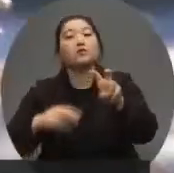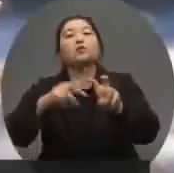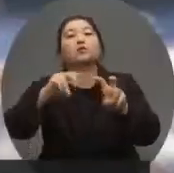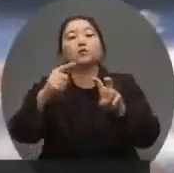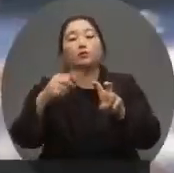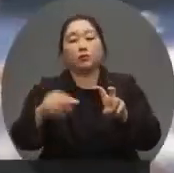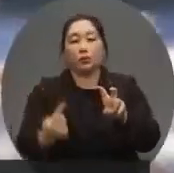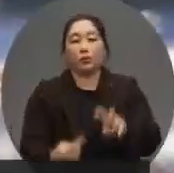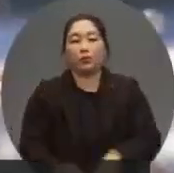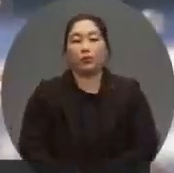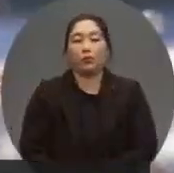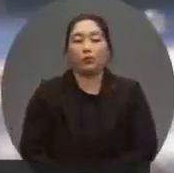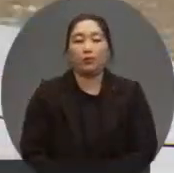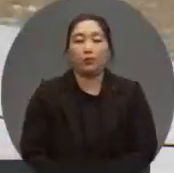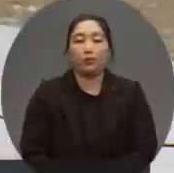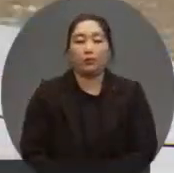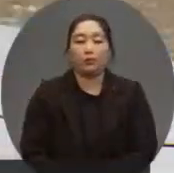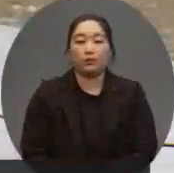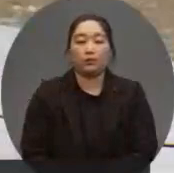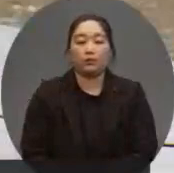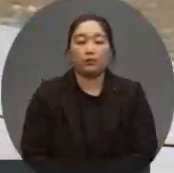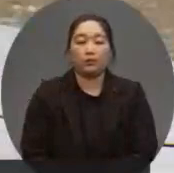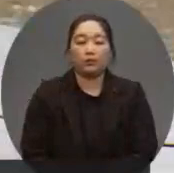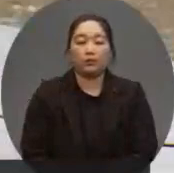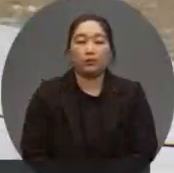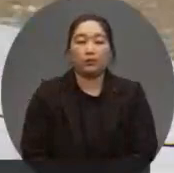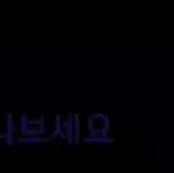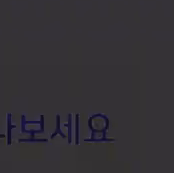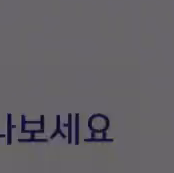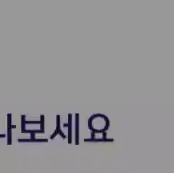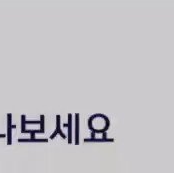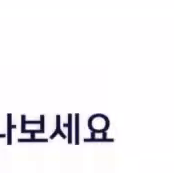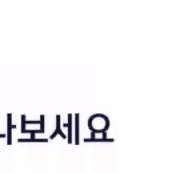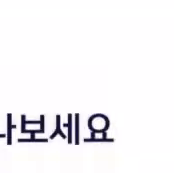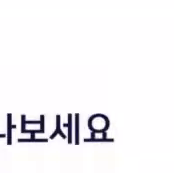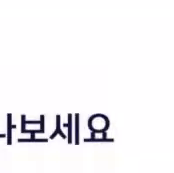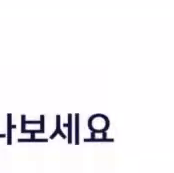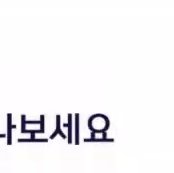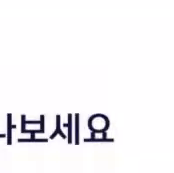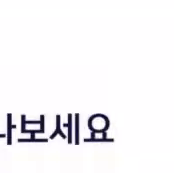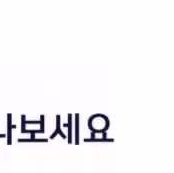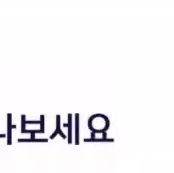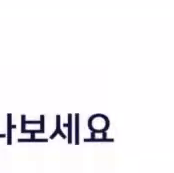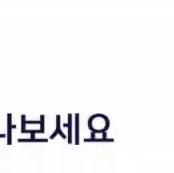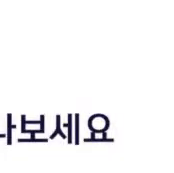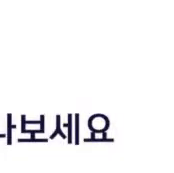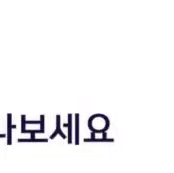것으로 전망했습니다. MBC 뉴스 이초원입니다.